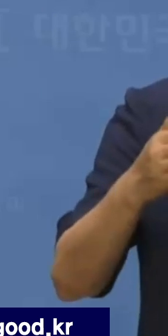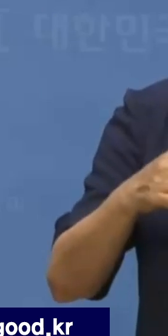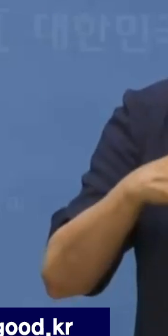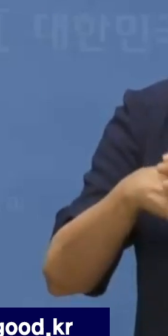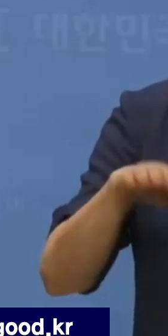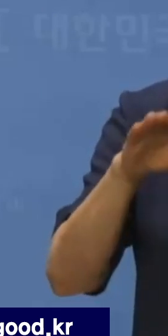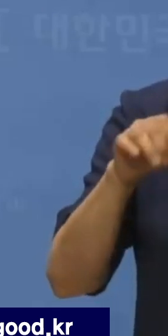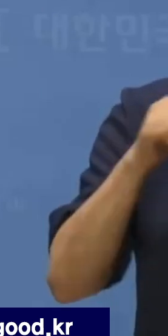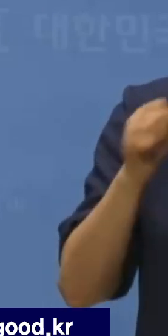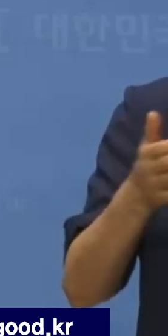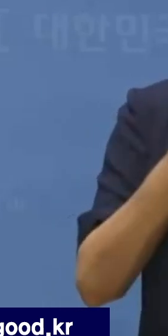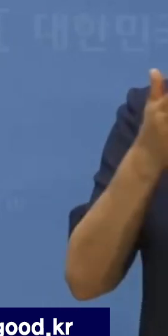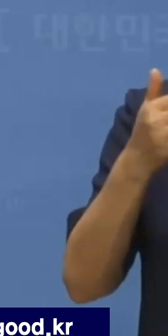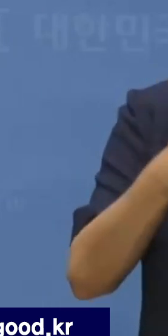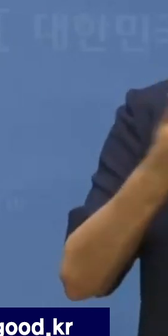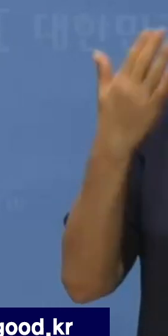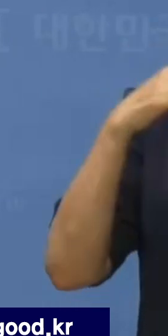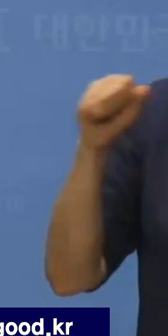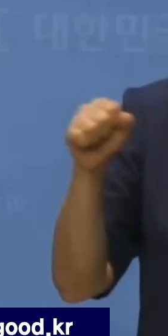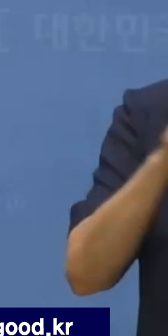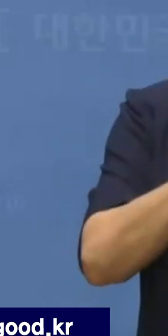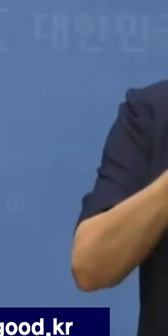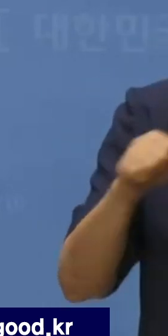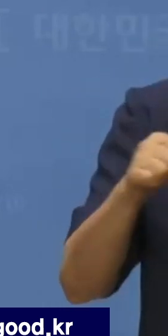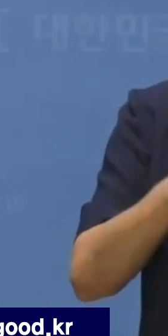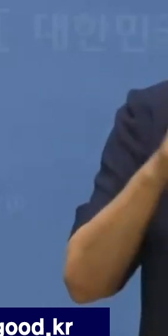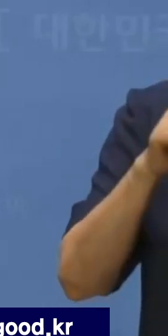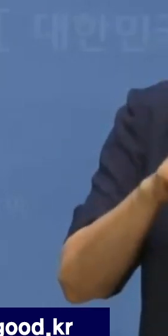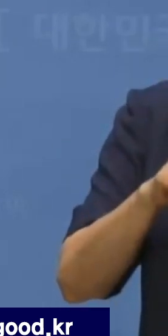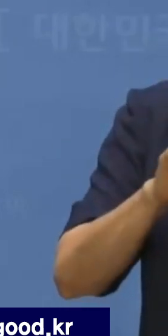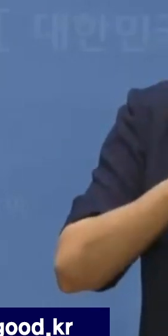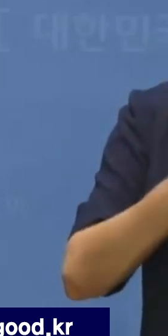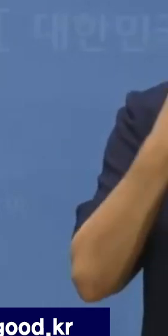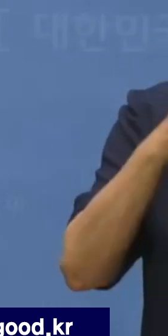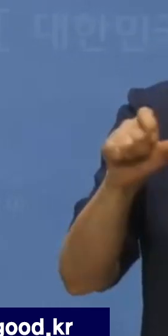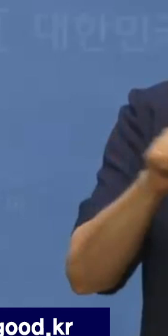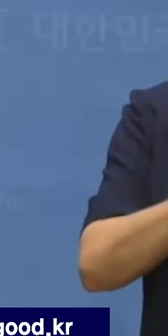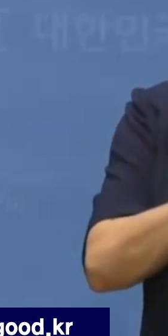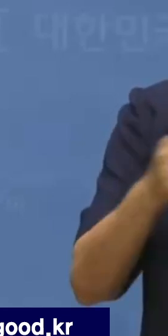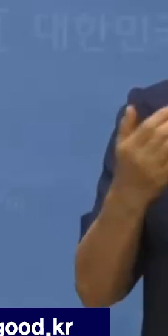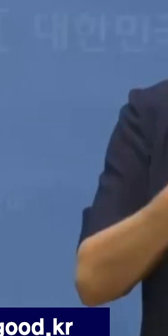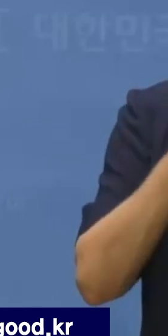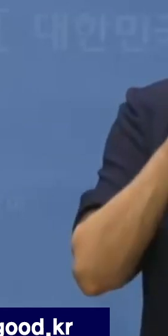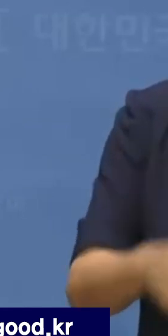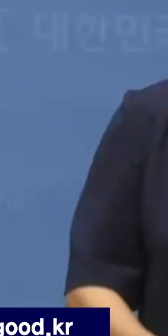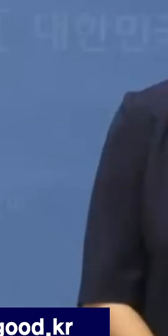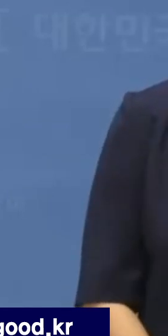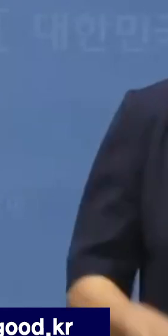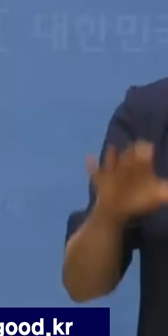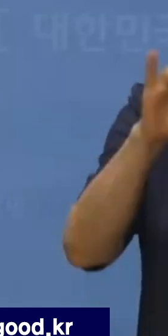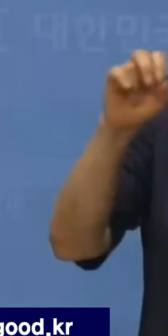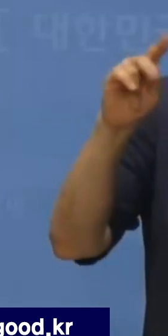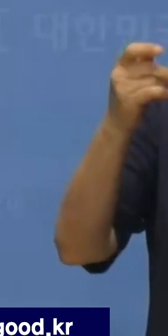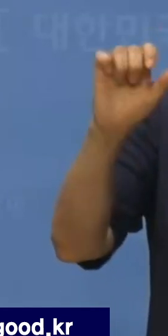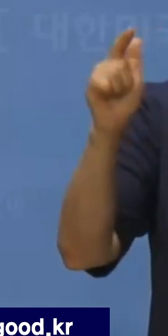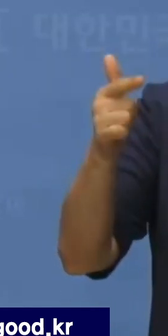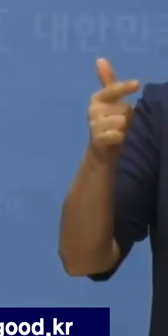폭력에만 개체되지 않은 학폭위, 이게 특혜지 불이익입니까? 이동관